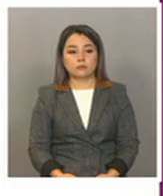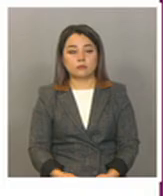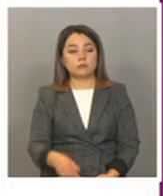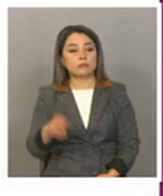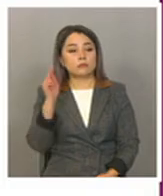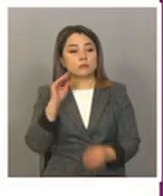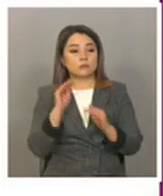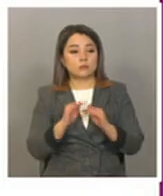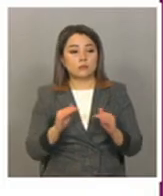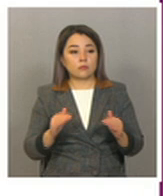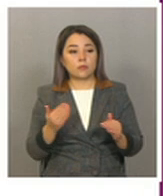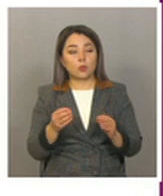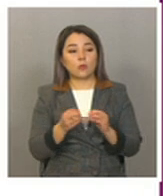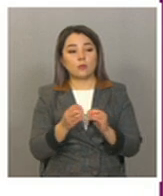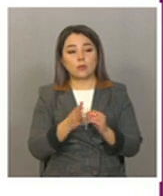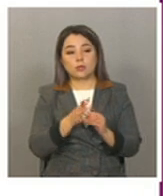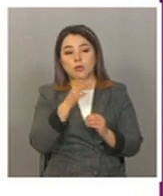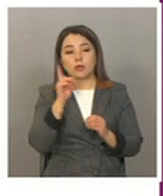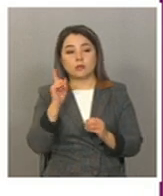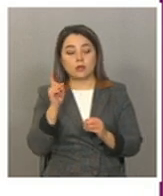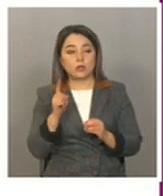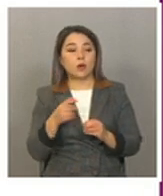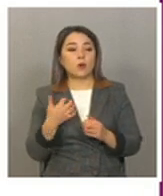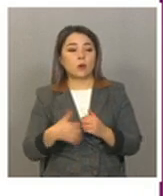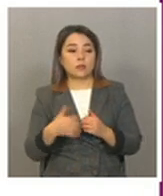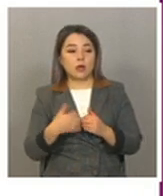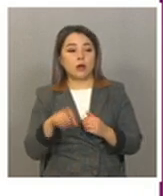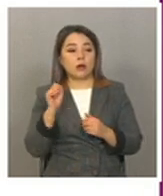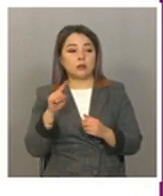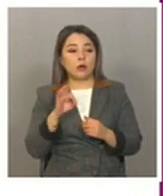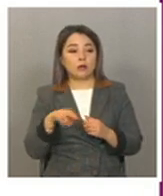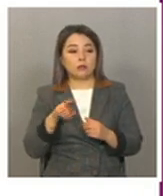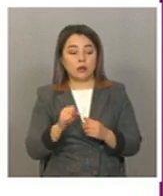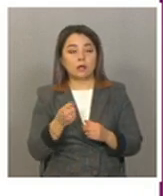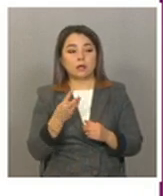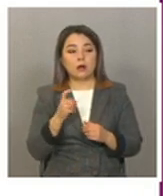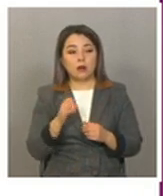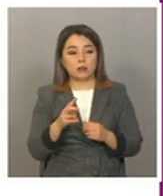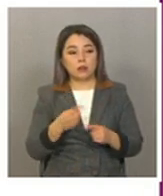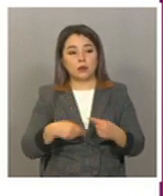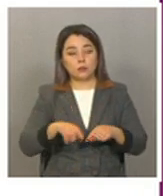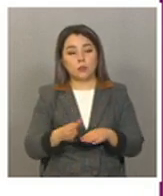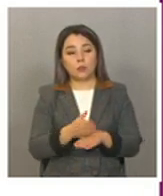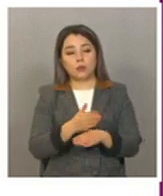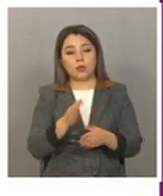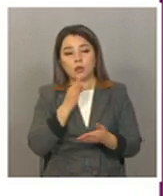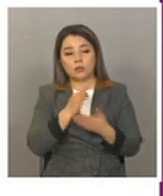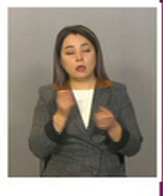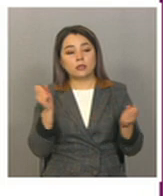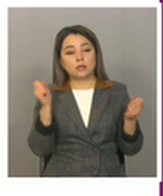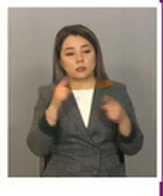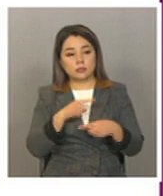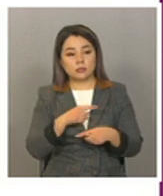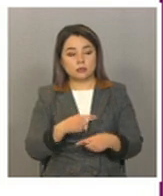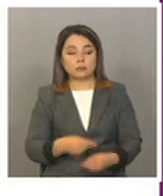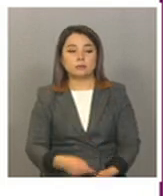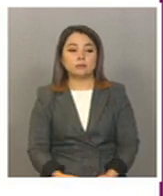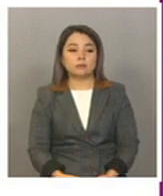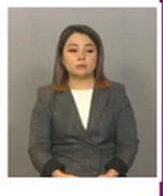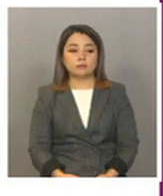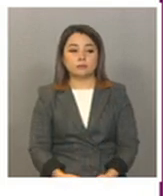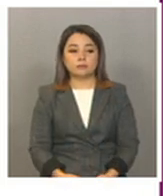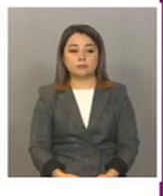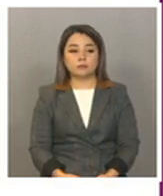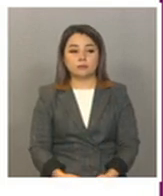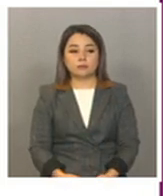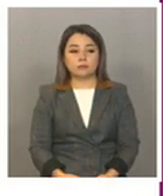Оқушылар, 15-ші ғасырдың ортасында Алтын Орда неше хандыққа бөлінгенін анықтаңыздар.